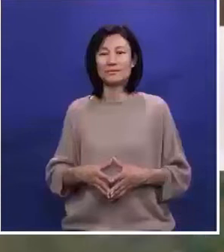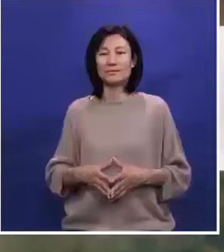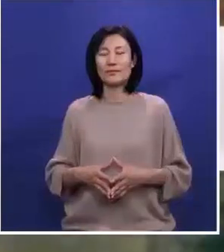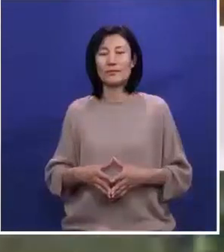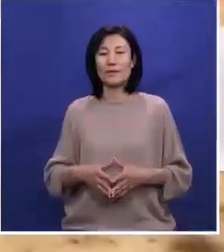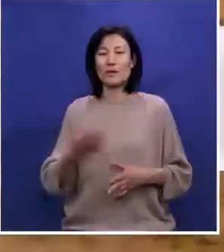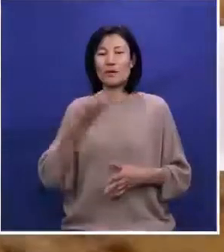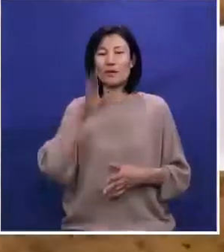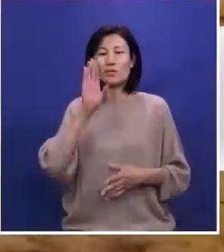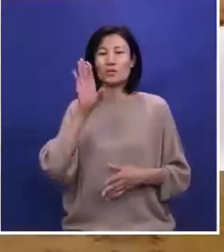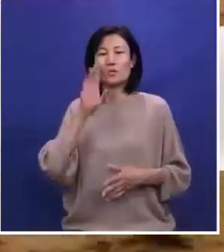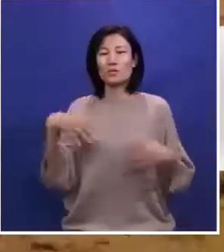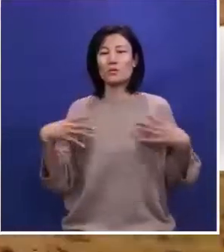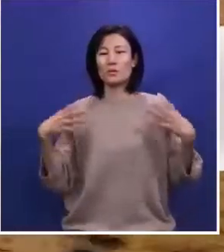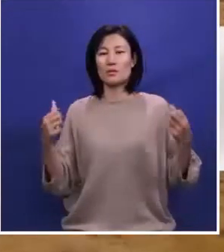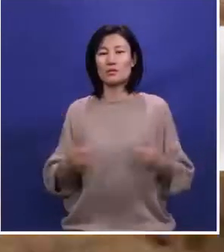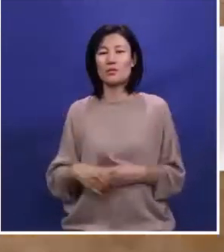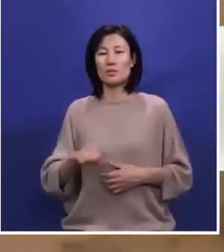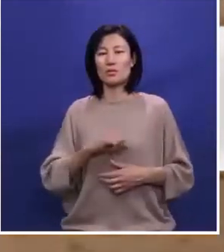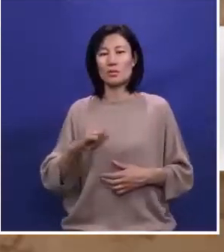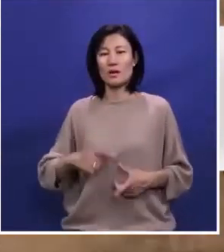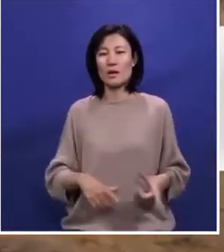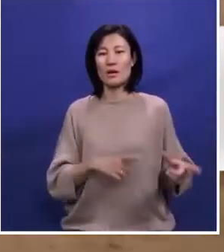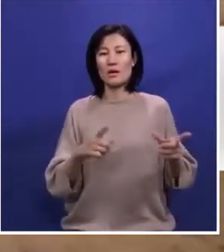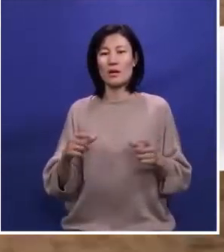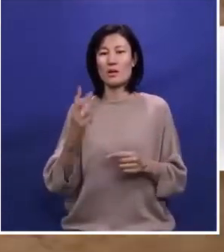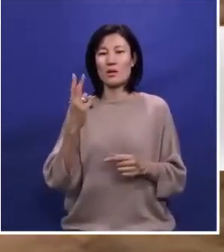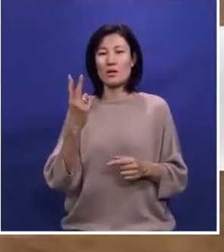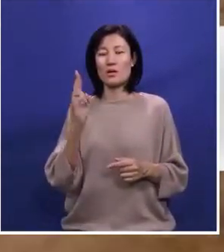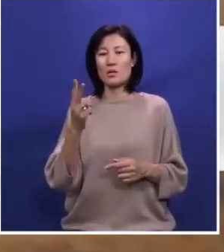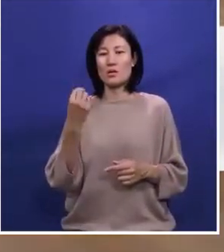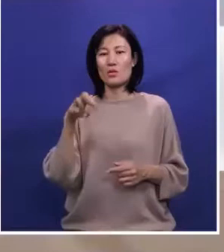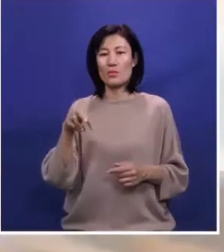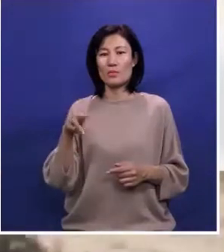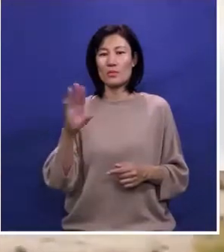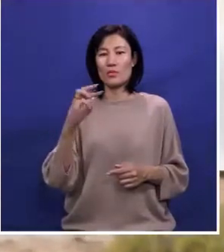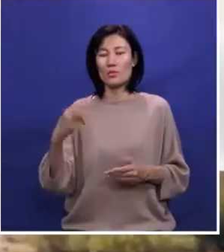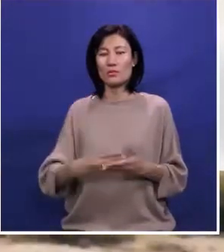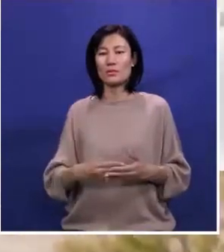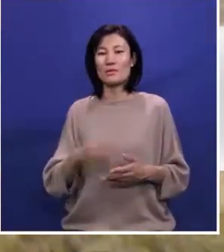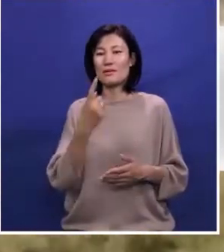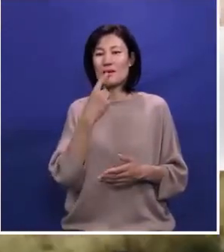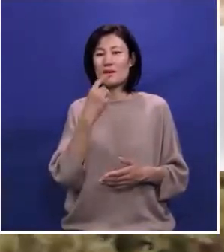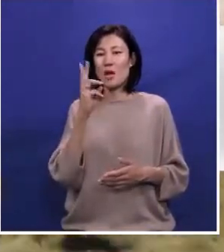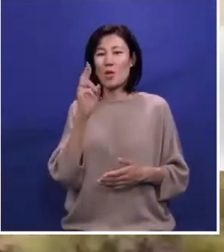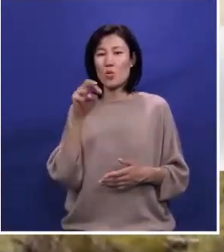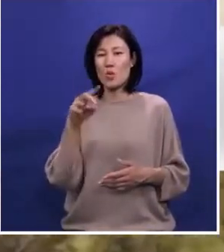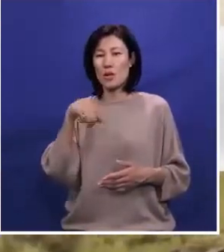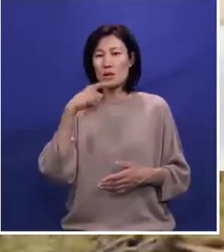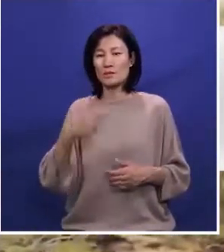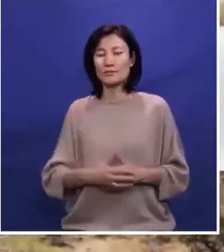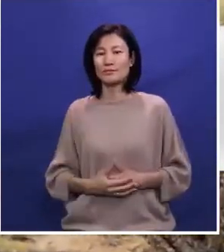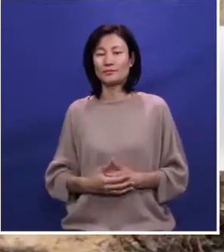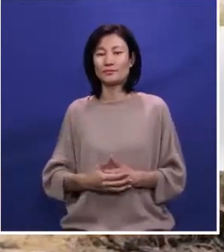Емдік суға түсіп, сосын кері қайттық. Құмкенттен өткенде Қызылкөл деген көл бар. Ілгеріде